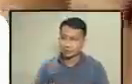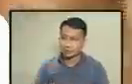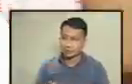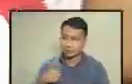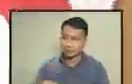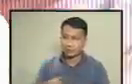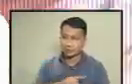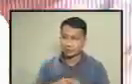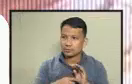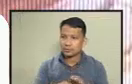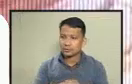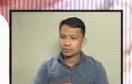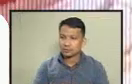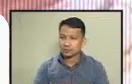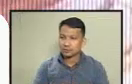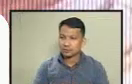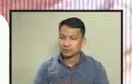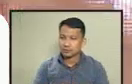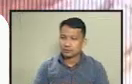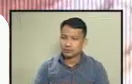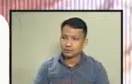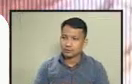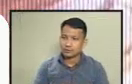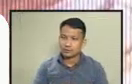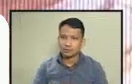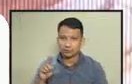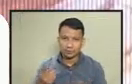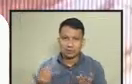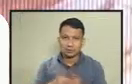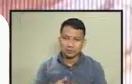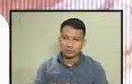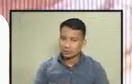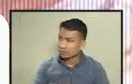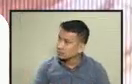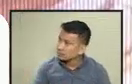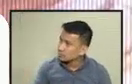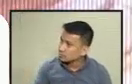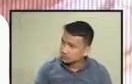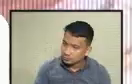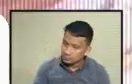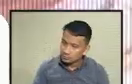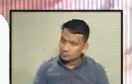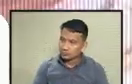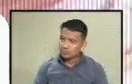we all do it for you. So, one more time, brother, one more time.